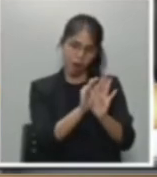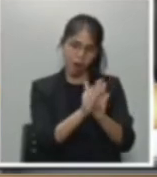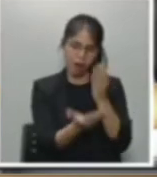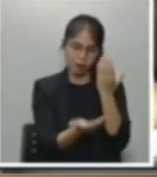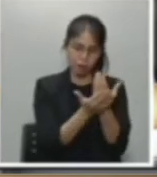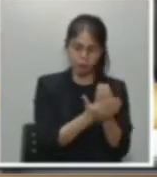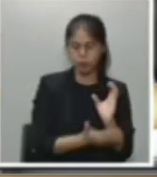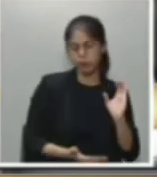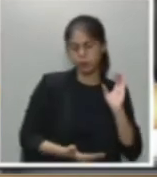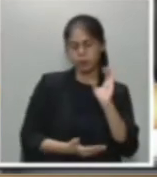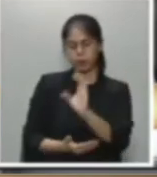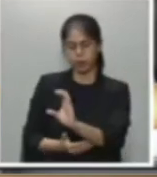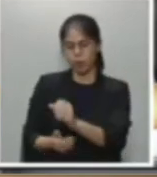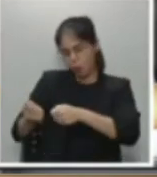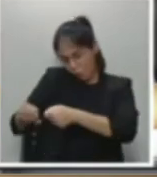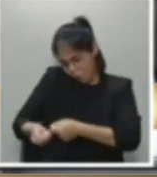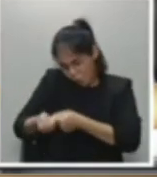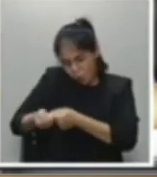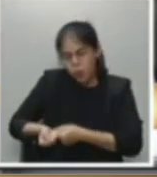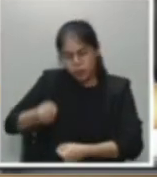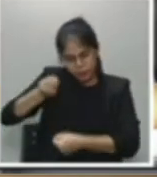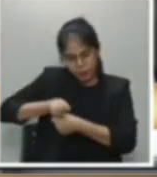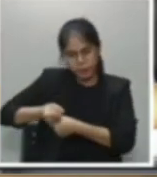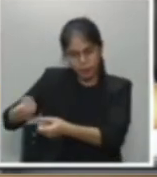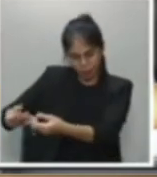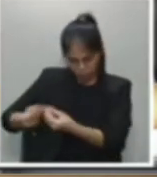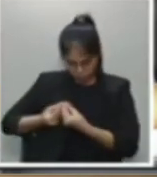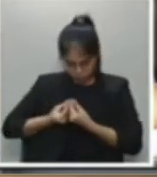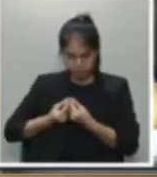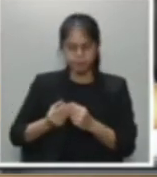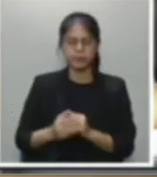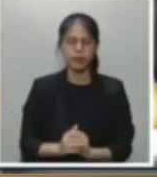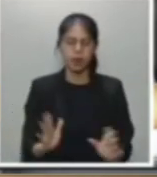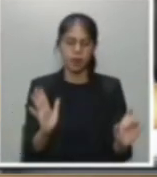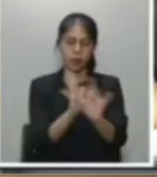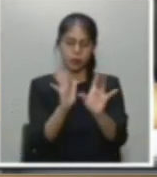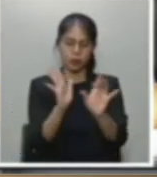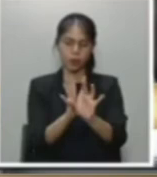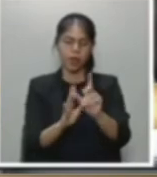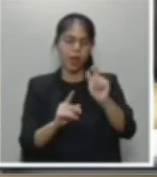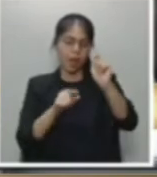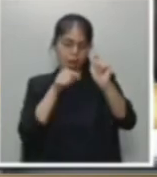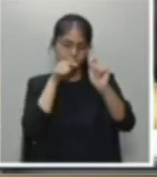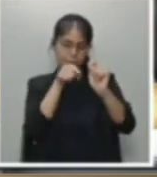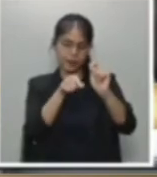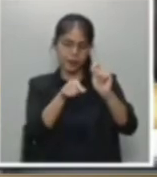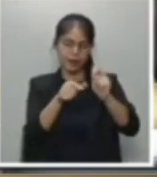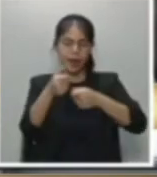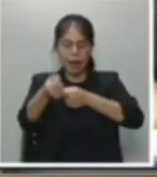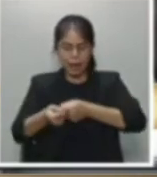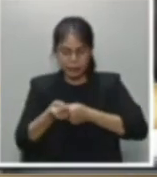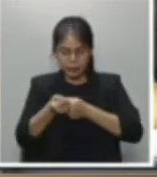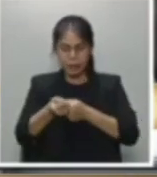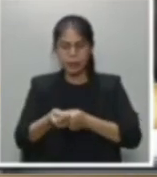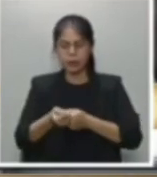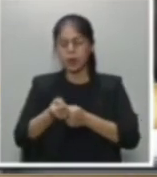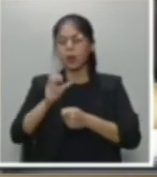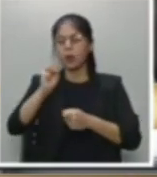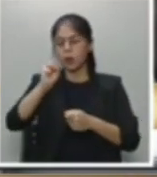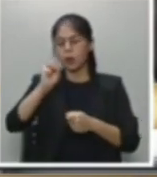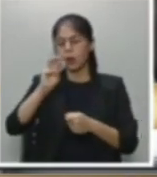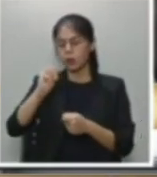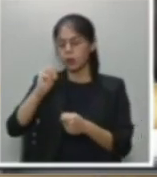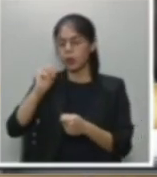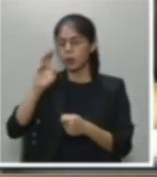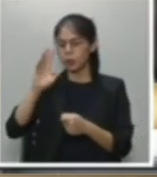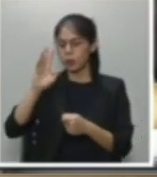มาณลงไปขุดลอกด้วยนะครับสุดท้ายครับอำเภอเกษตรสมบูรณ์ก็เช่นกันเป็นต้นน้ำเช่นกันทั้งลำน้ำ